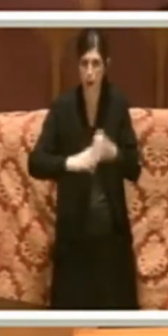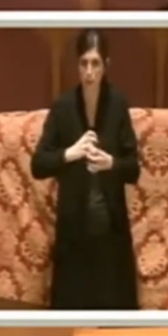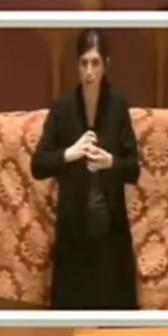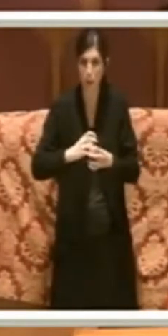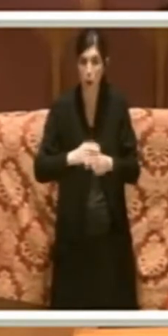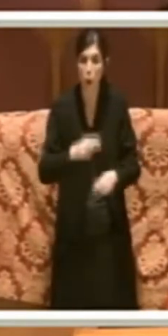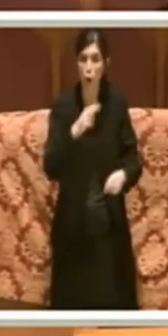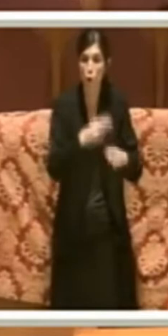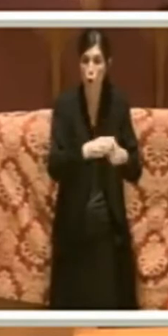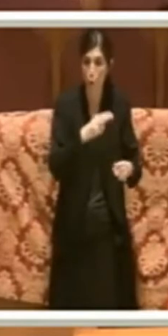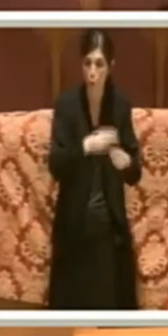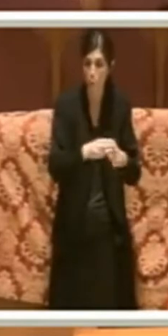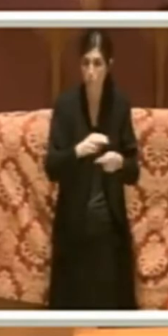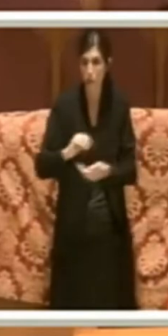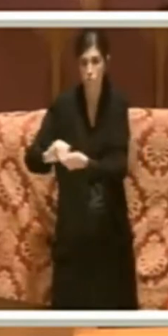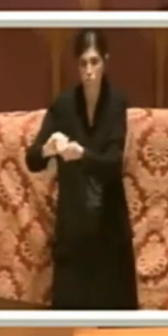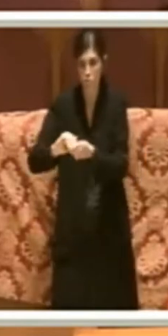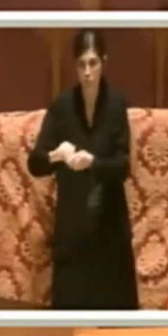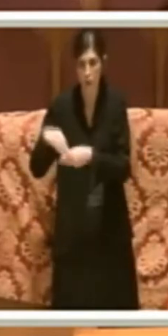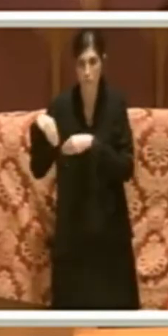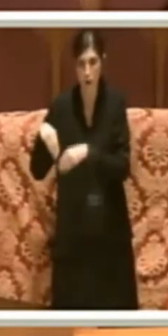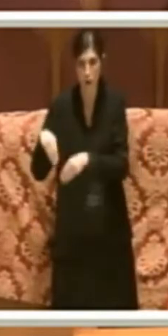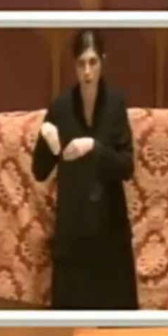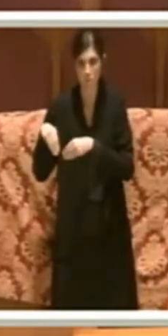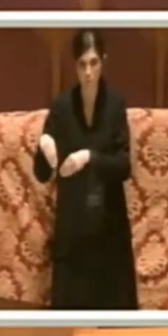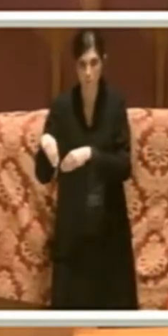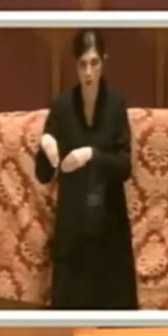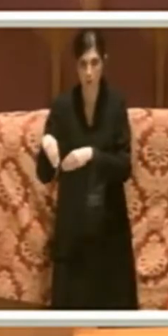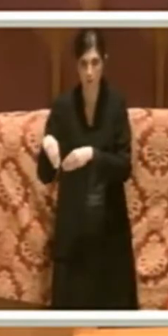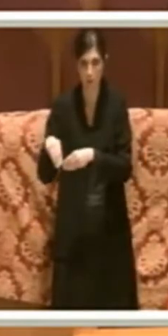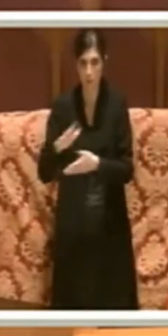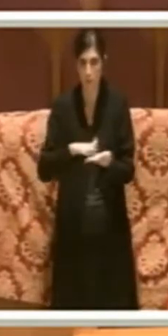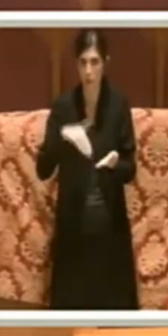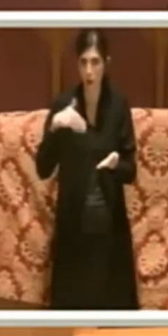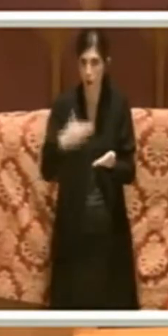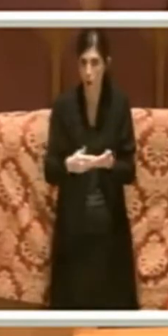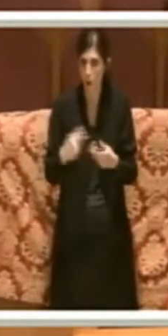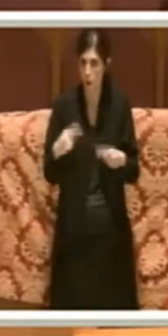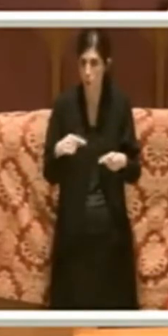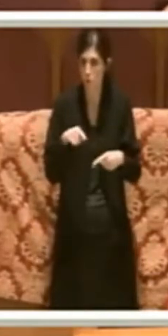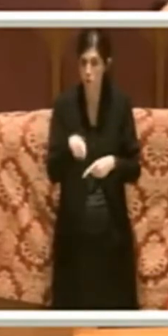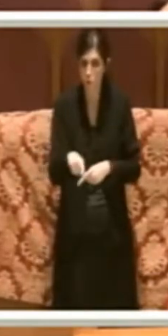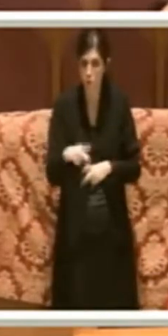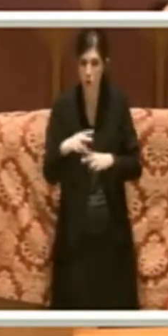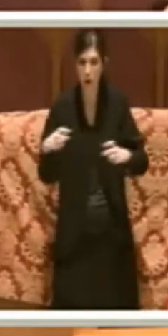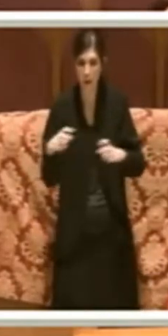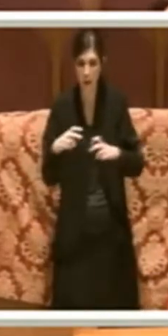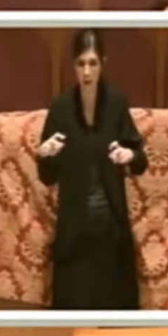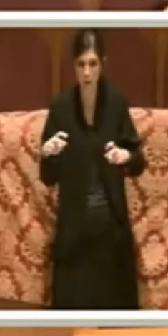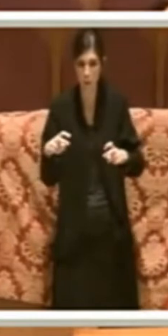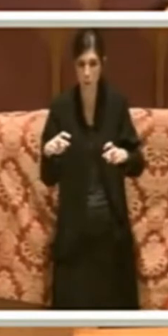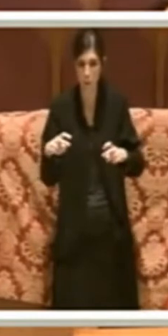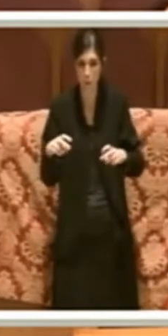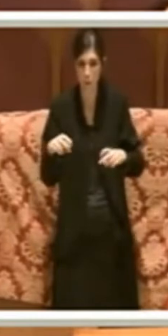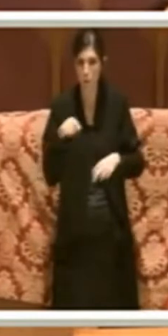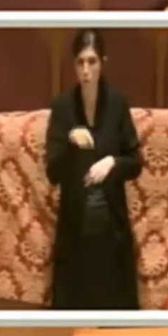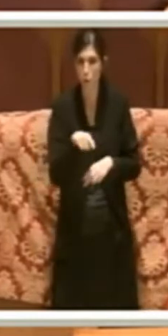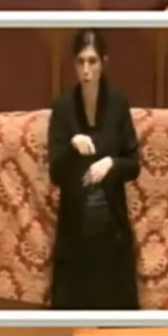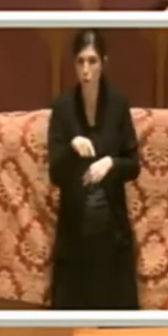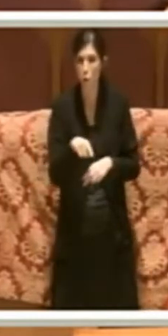Capitale e le partecipate, ma anche fra le partecipate stesse. Quindi, se io analizzo il perimetro di consolidamento di questo